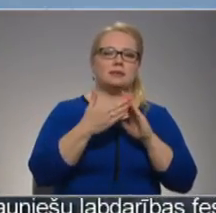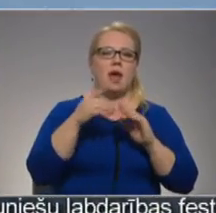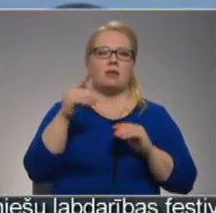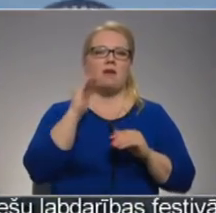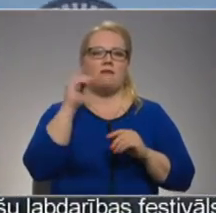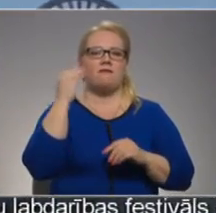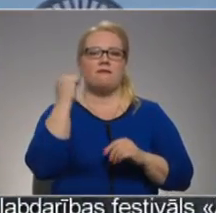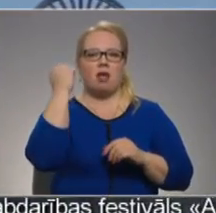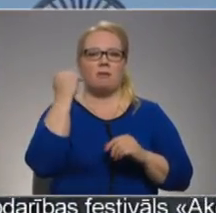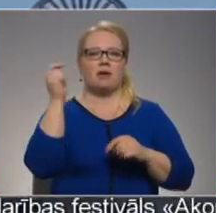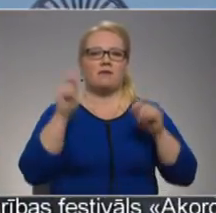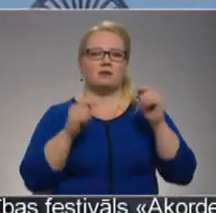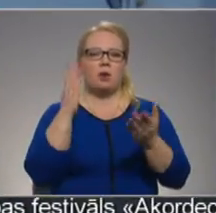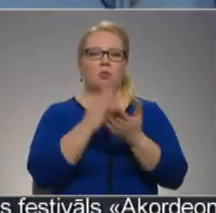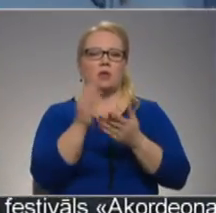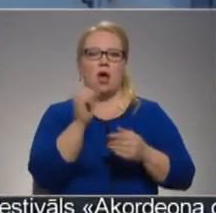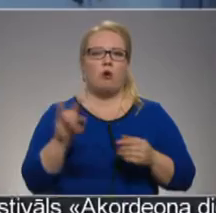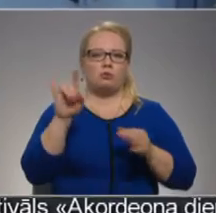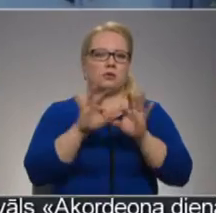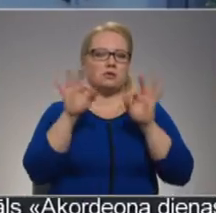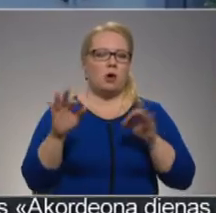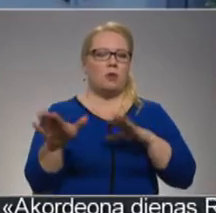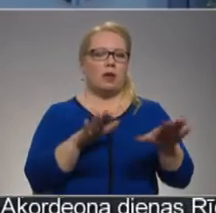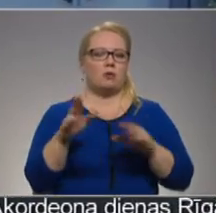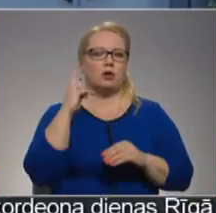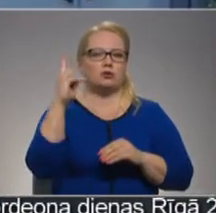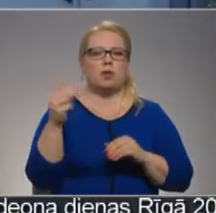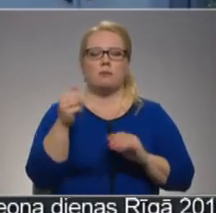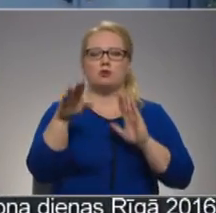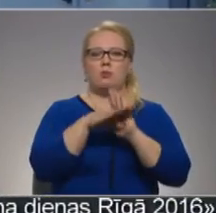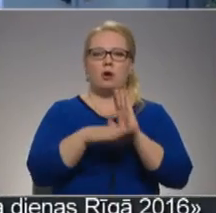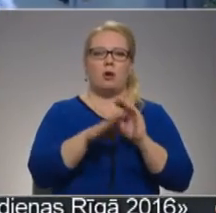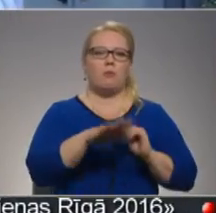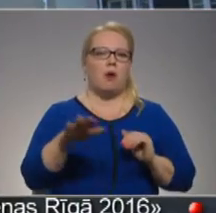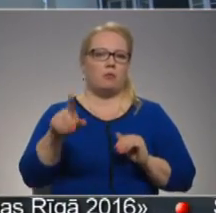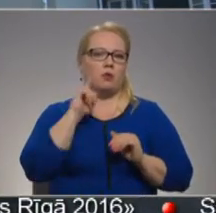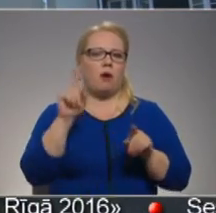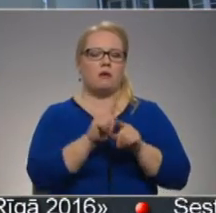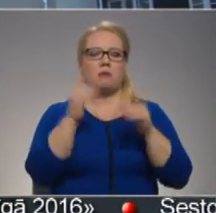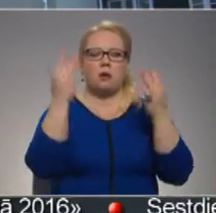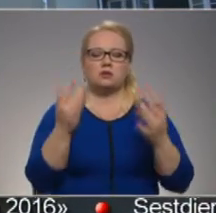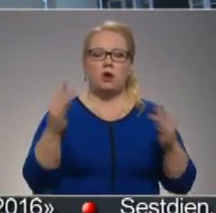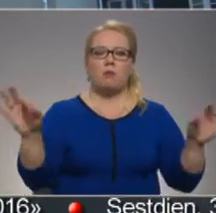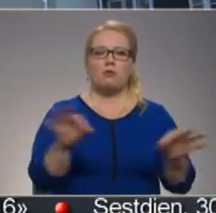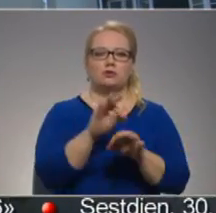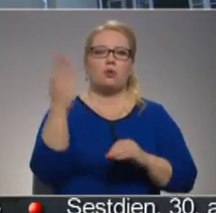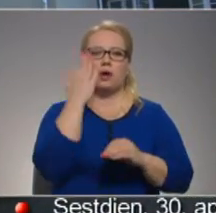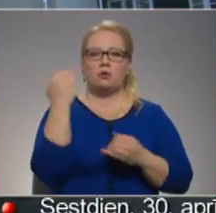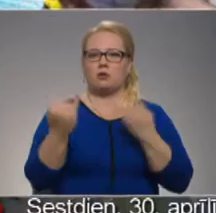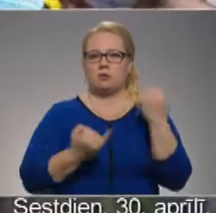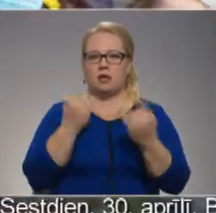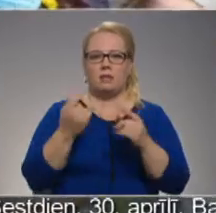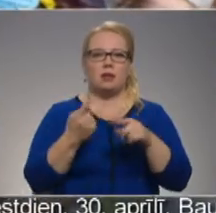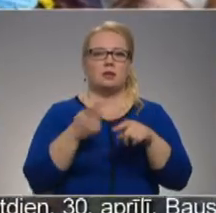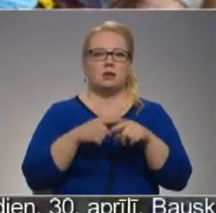festivāls notiks augusta sākumā. Tā rīkotājs sola arī īpašu programmu bērniem un jauniešiem, kā arī pasākumus mūzikas un kino cienītājiem.